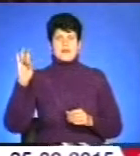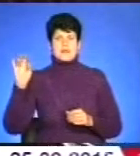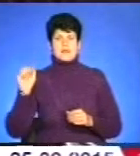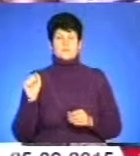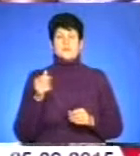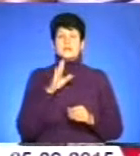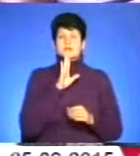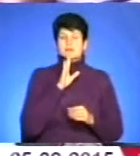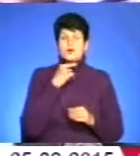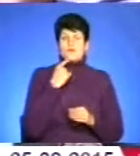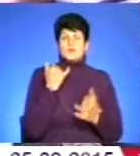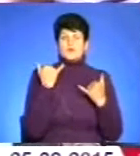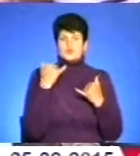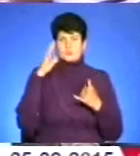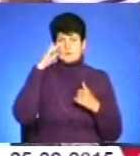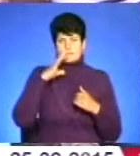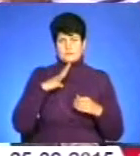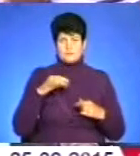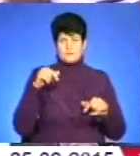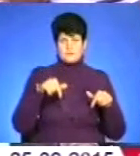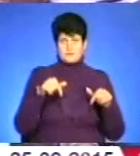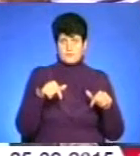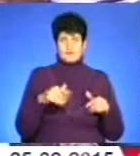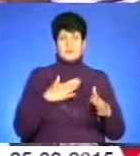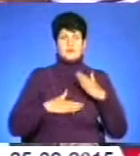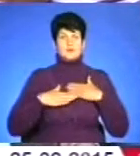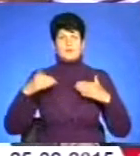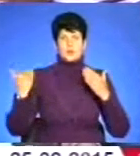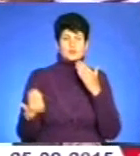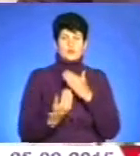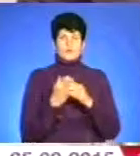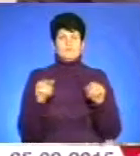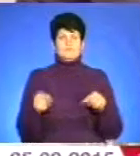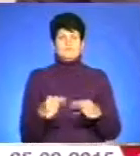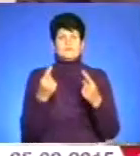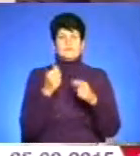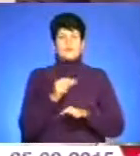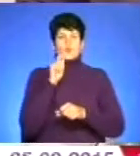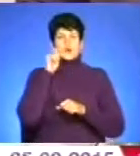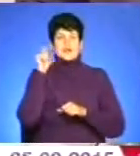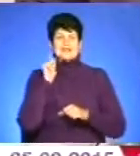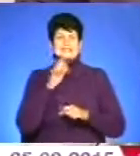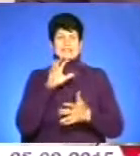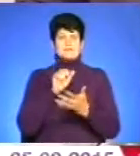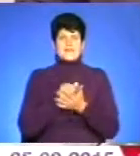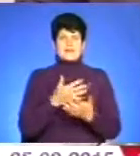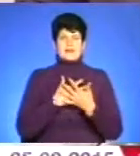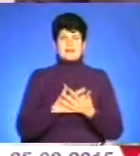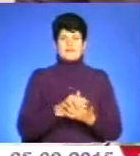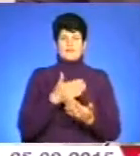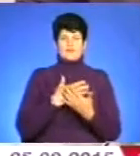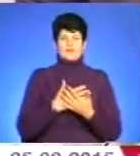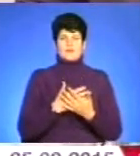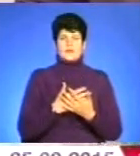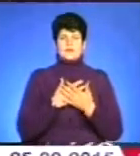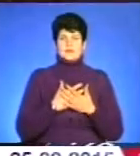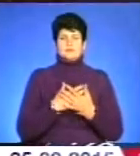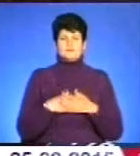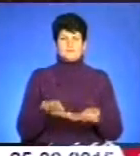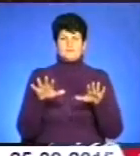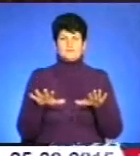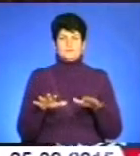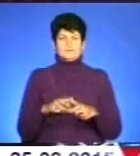якби сьогодні батько був серед нас, радів би новому становленню українців та займав би активну громадянську позицію.